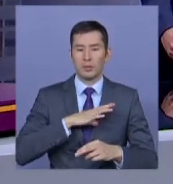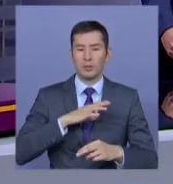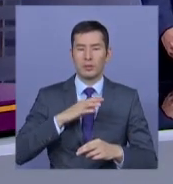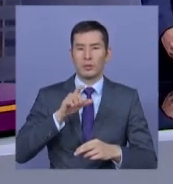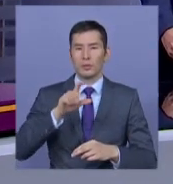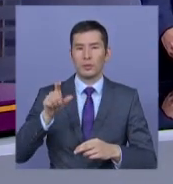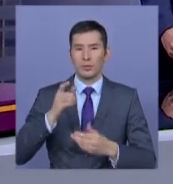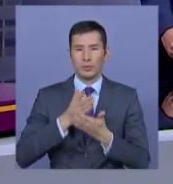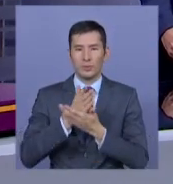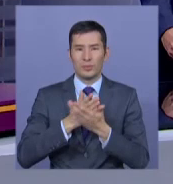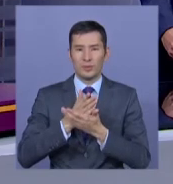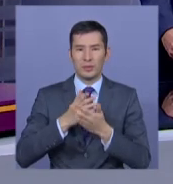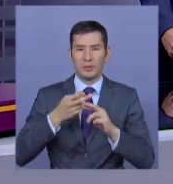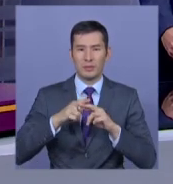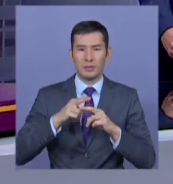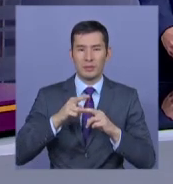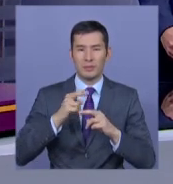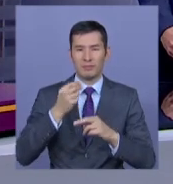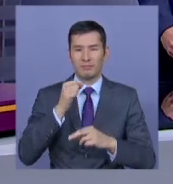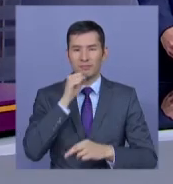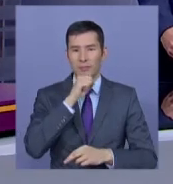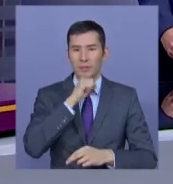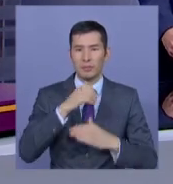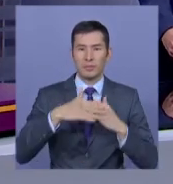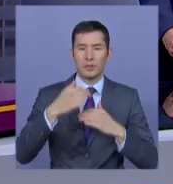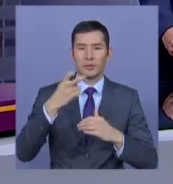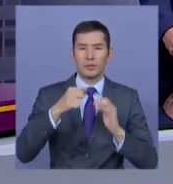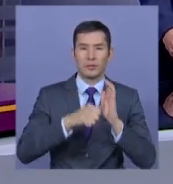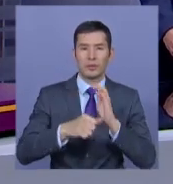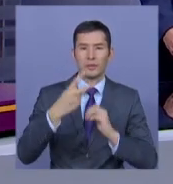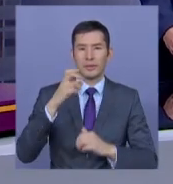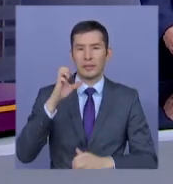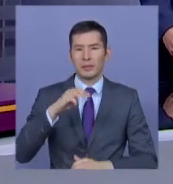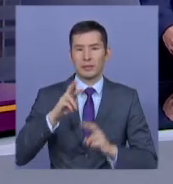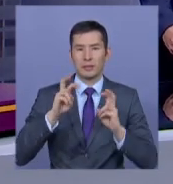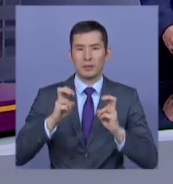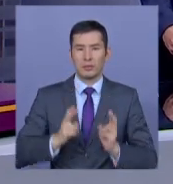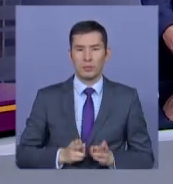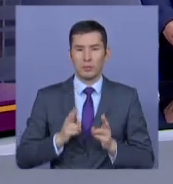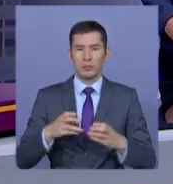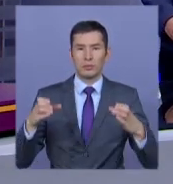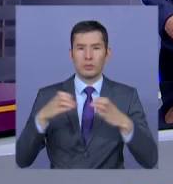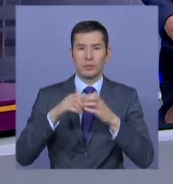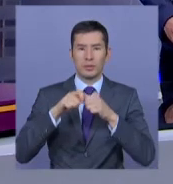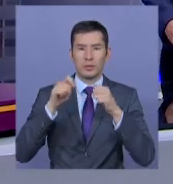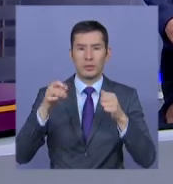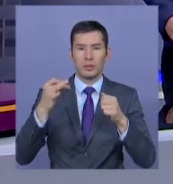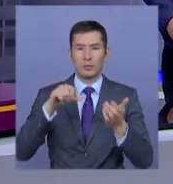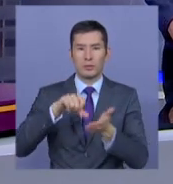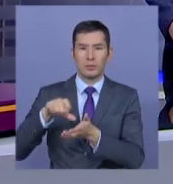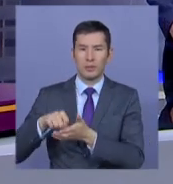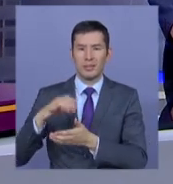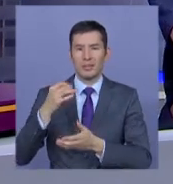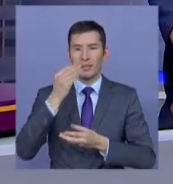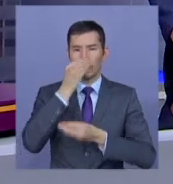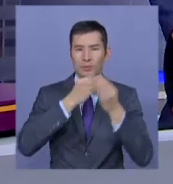қызметтерді атқарған күдіктілерге қылмыстық кодекстің 262 бабы, яғни қылмыстық топ құрды және қатысты. Сондай-ақ алаяқтық жасады